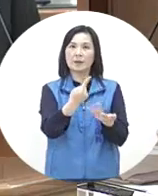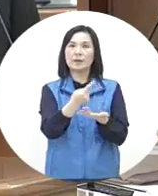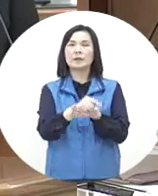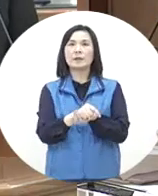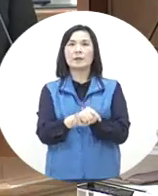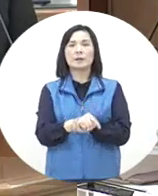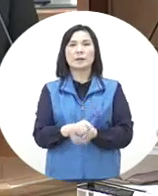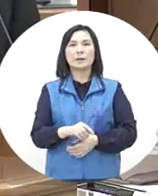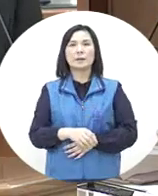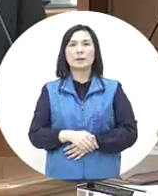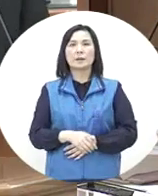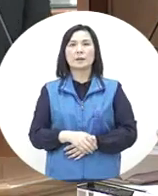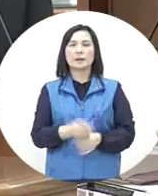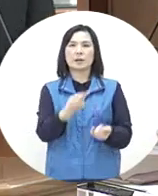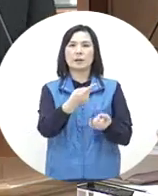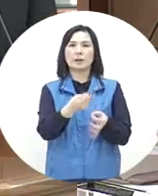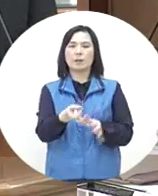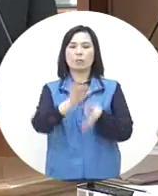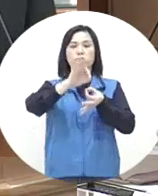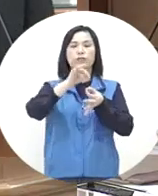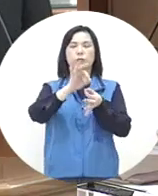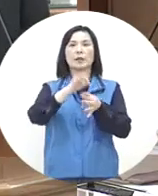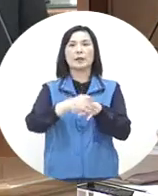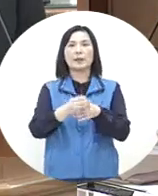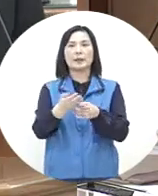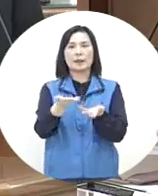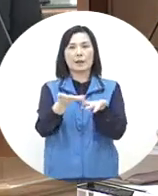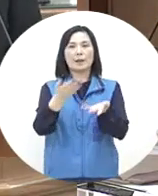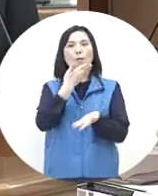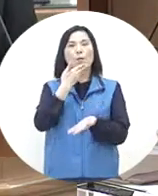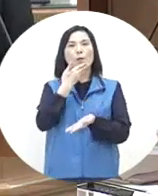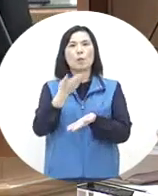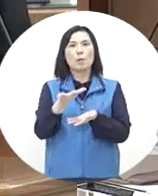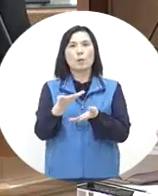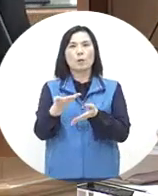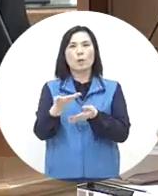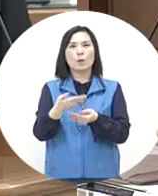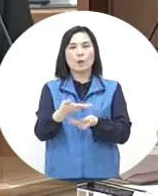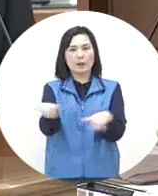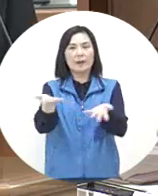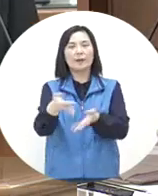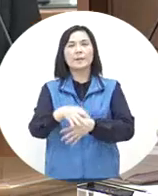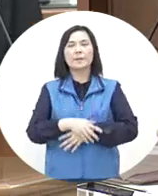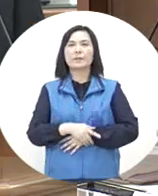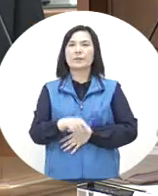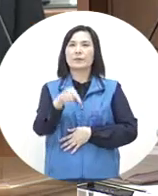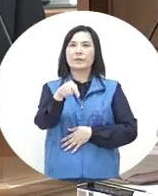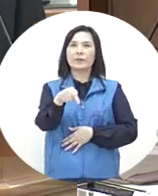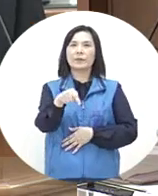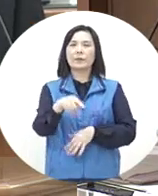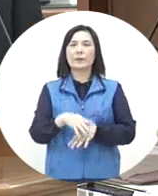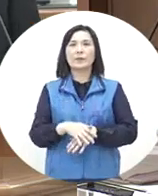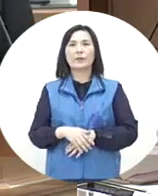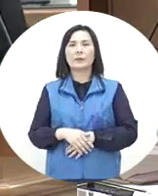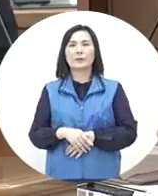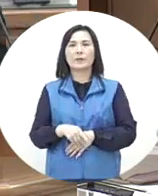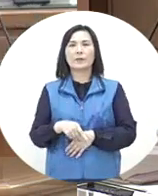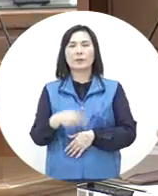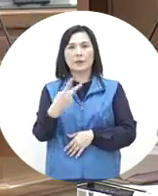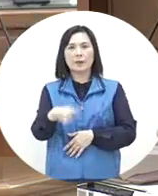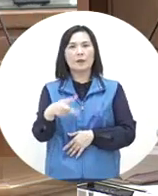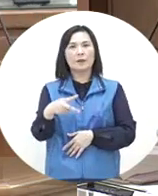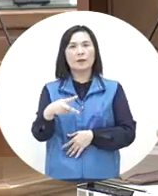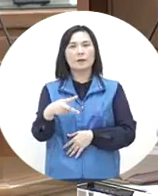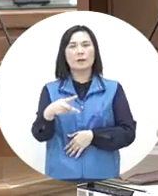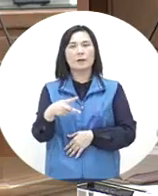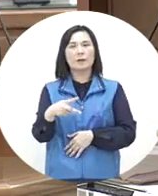啦。啊，这满额加码哈，其实提高了消费门槛哈，还有增加消费压力，是不是